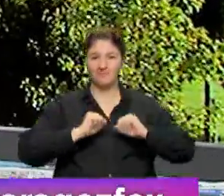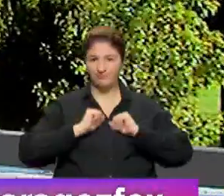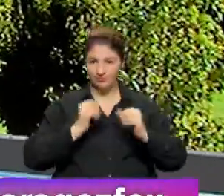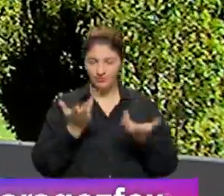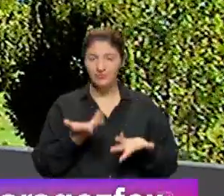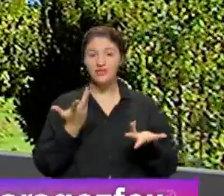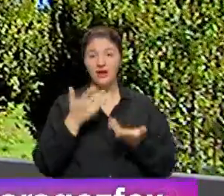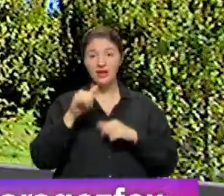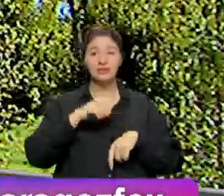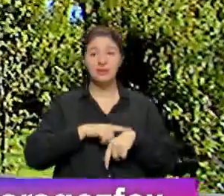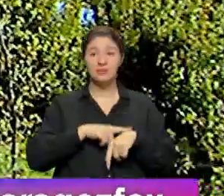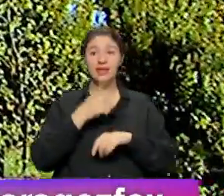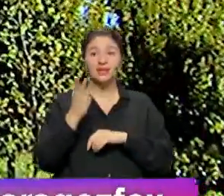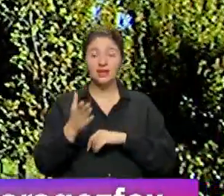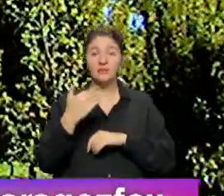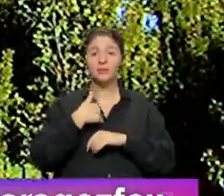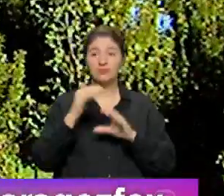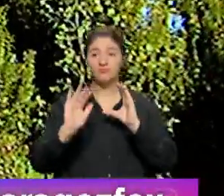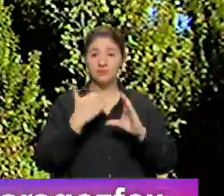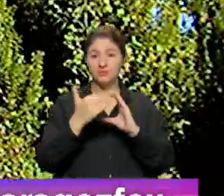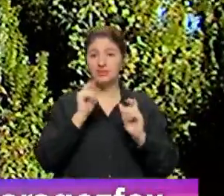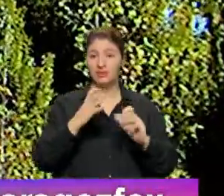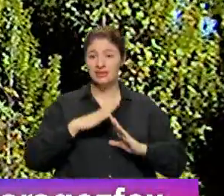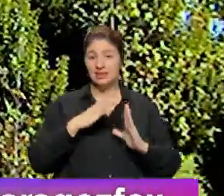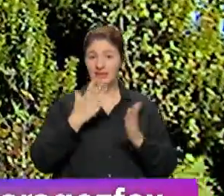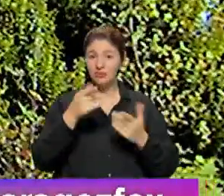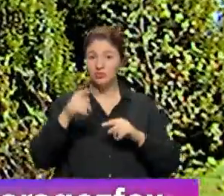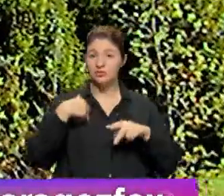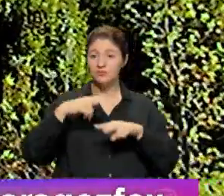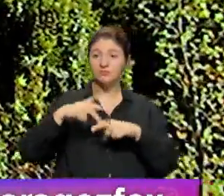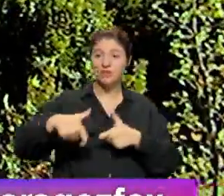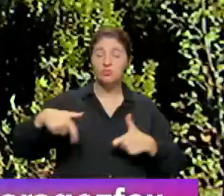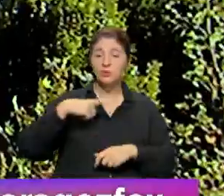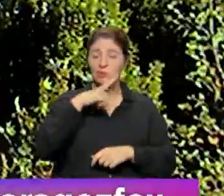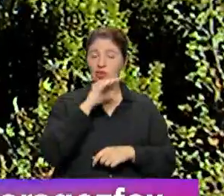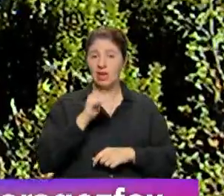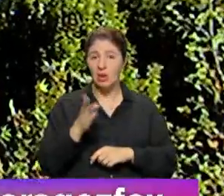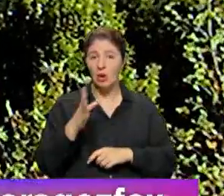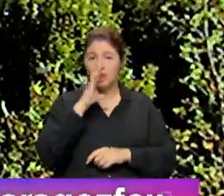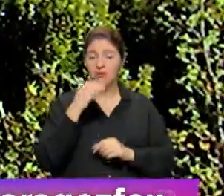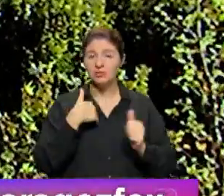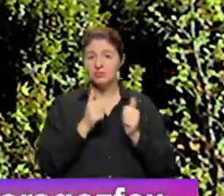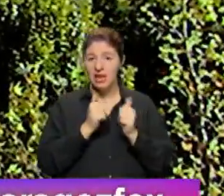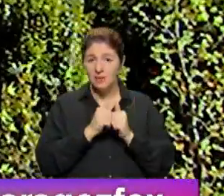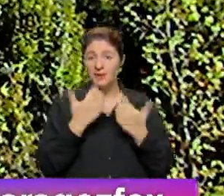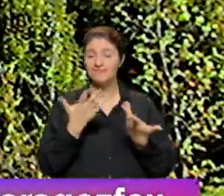ediyoruz ve aynı zamanda E bize bize mesaj da göndermek isterseniz bugünkü başlığımız zor geliyor kimler bizimle birlikte kimler